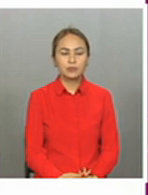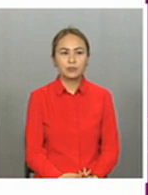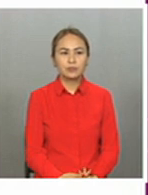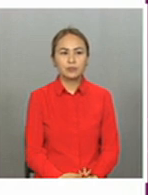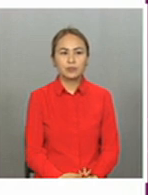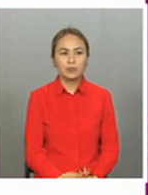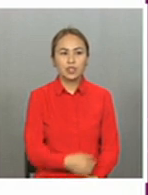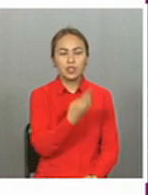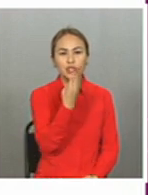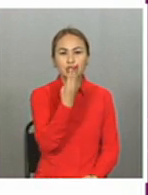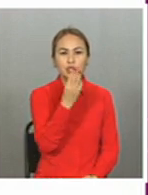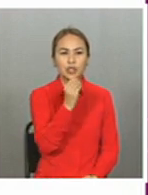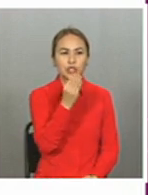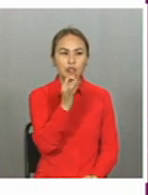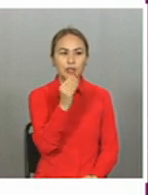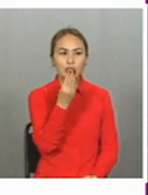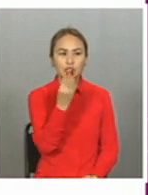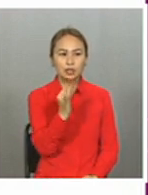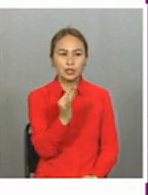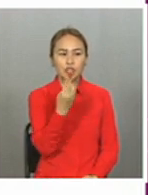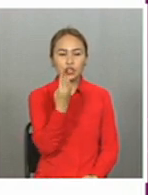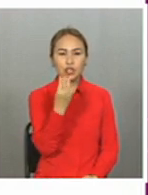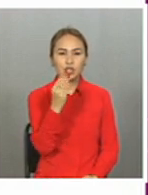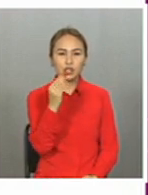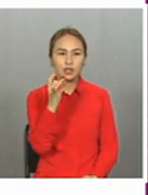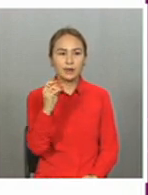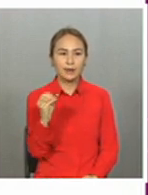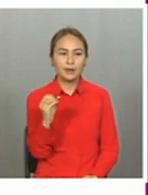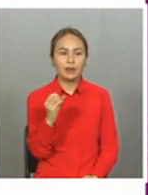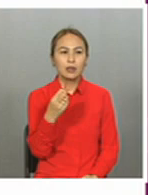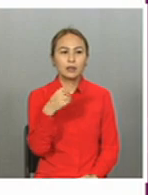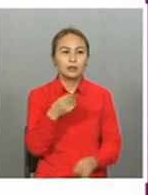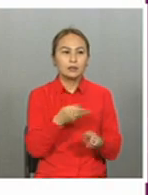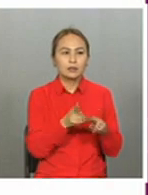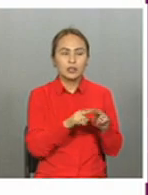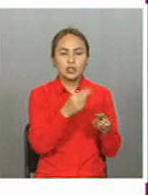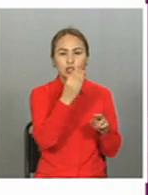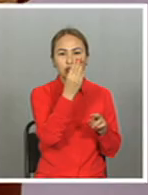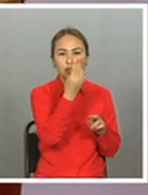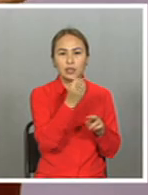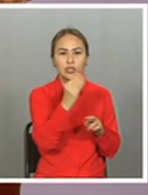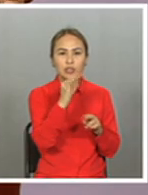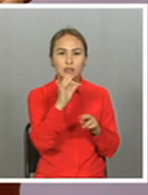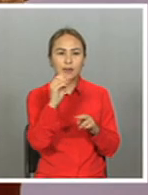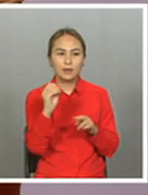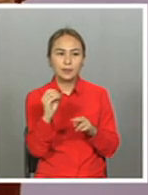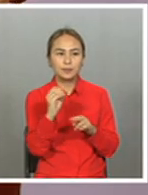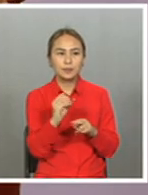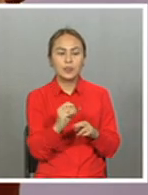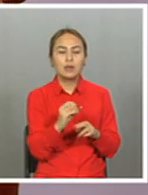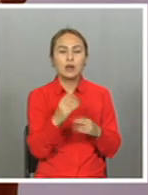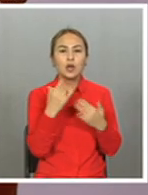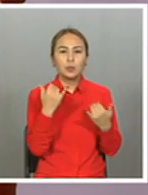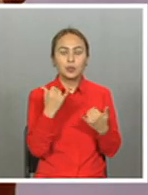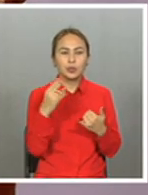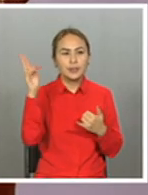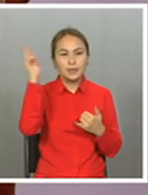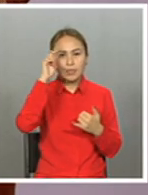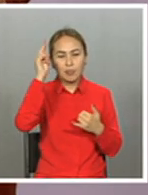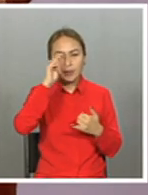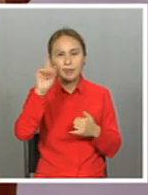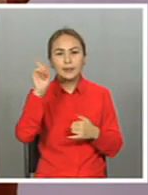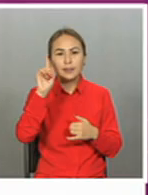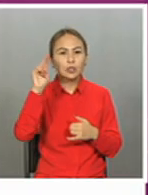Шежіреші, шежіре. Бұл сөздердің ортақ түбірі шежіре. Балалар, бүгінгі сабақта